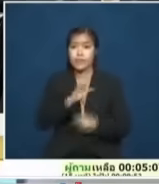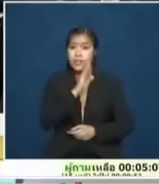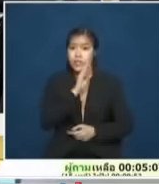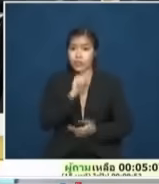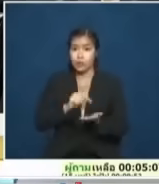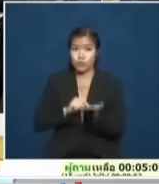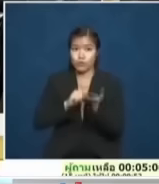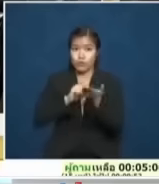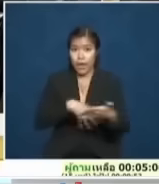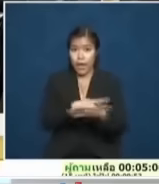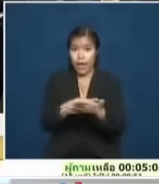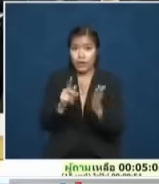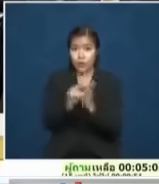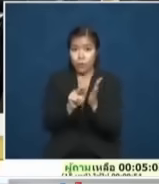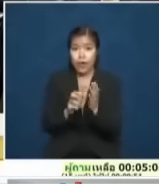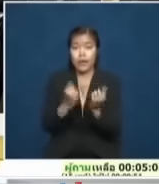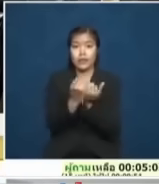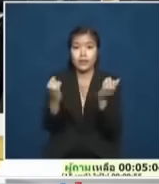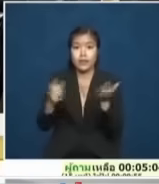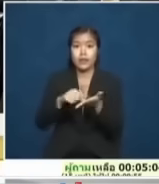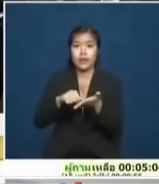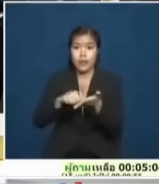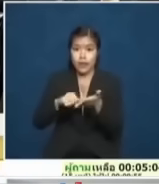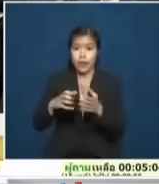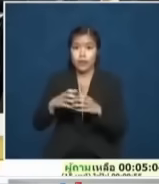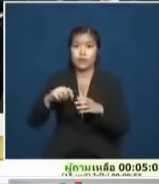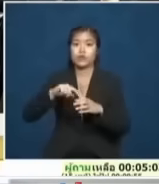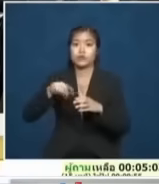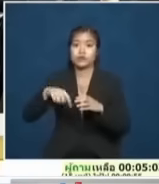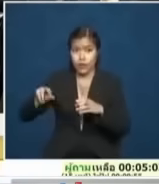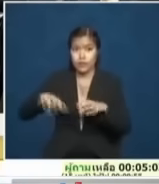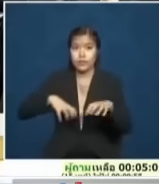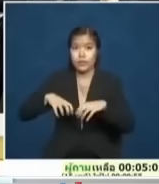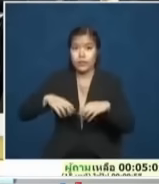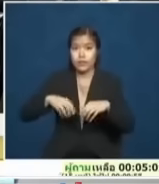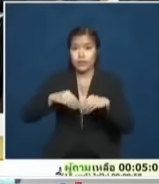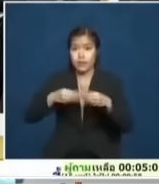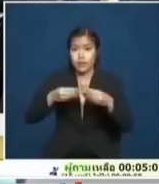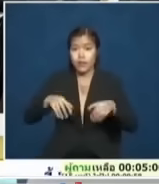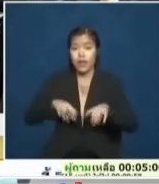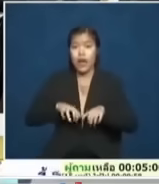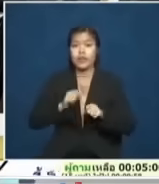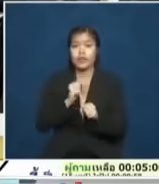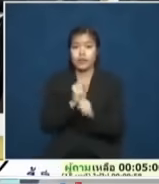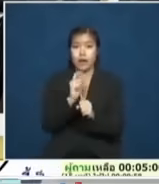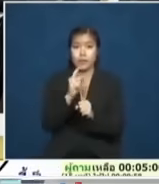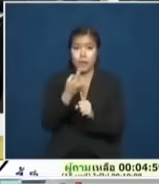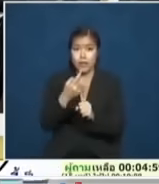สิ่งเหล่านี้พรรคก้าวไกลปฏิเสธออกจากตัวเองยากนะวันนี้จึงพยายามแสดงบทบาทนี้